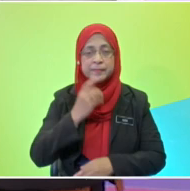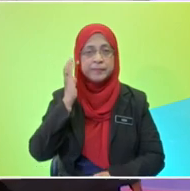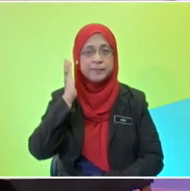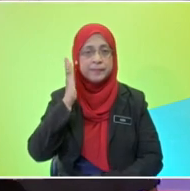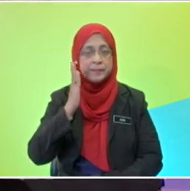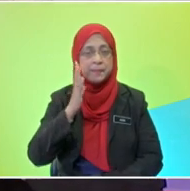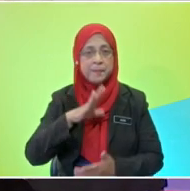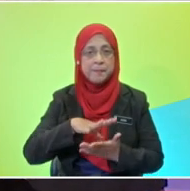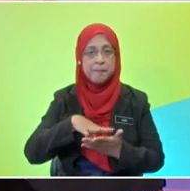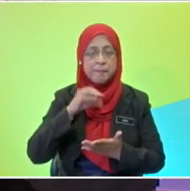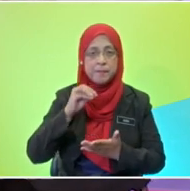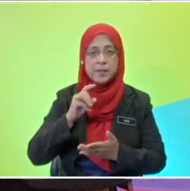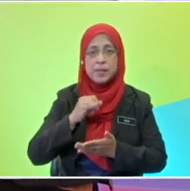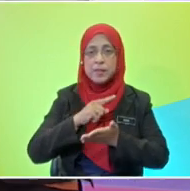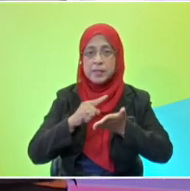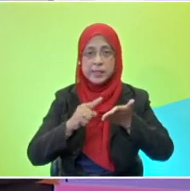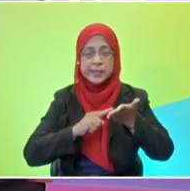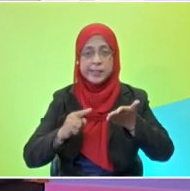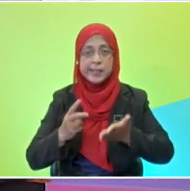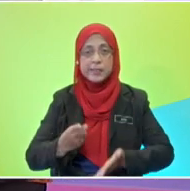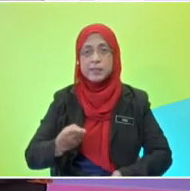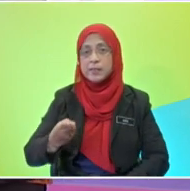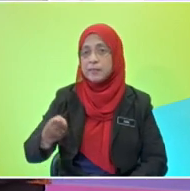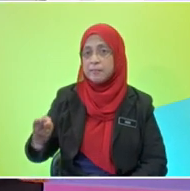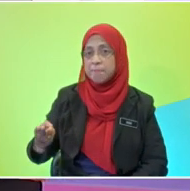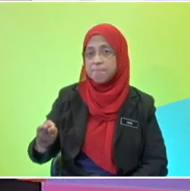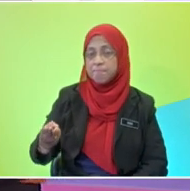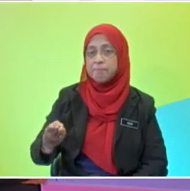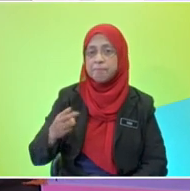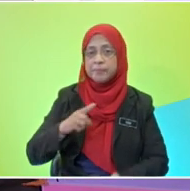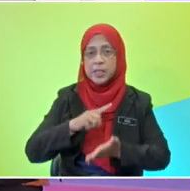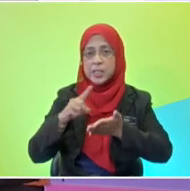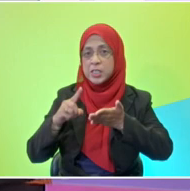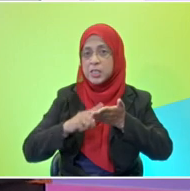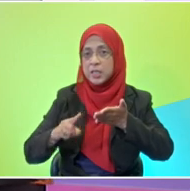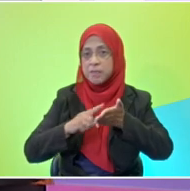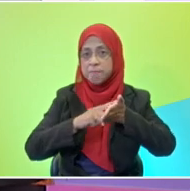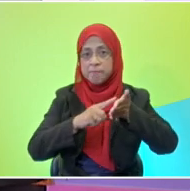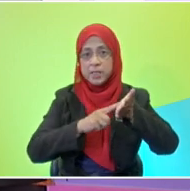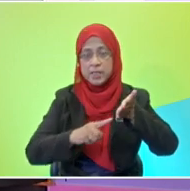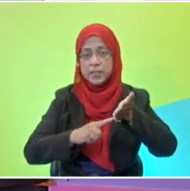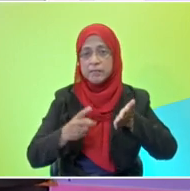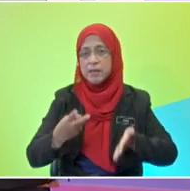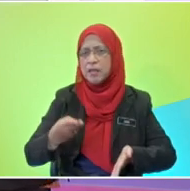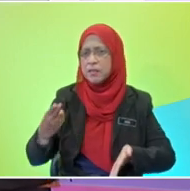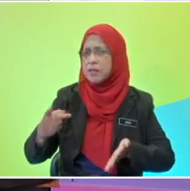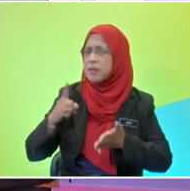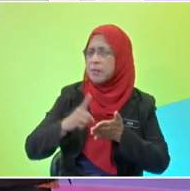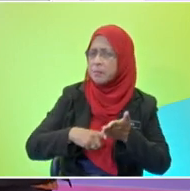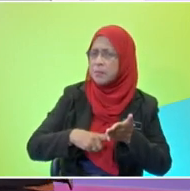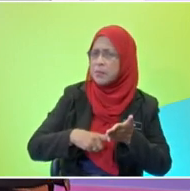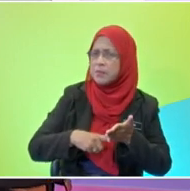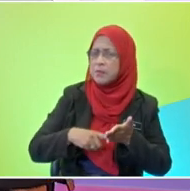dalam zakat harta ya Zakat harta mungkin Zakat harta ini